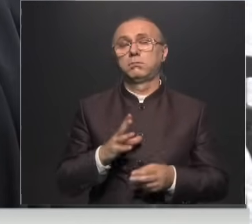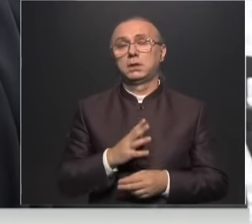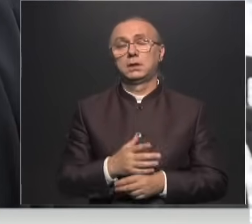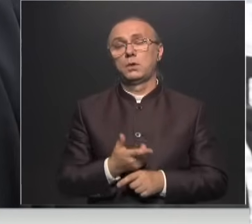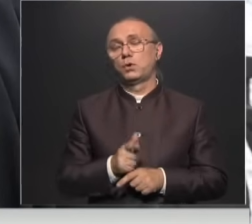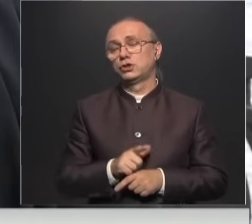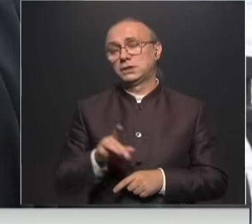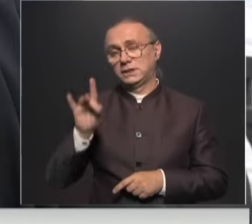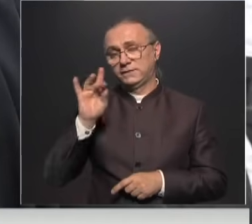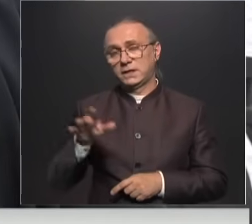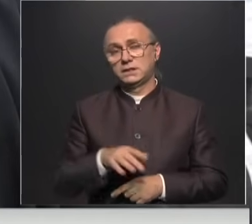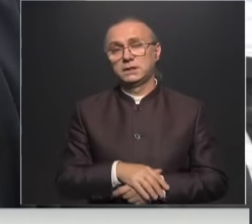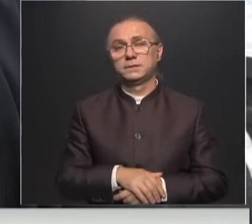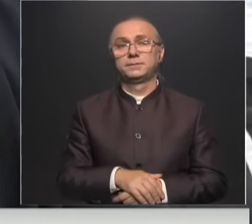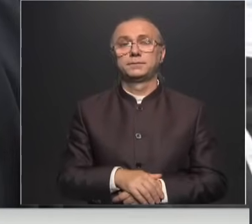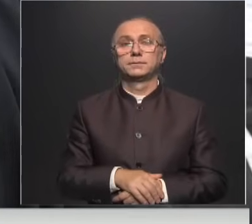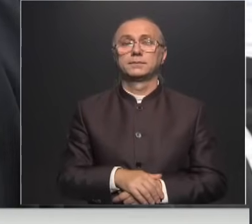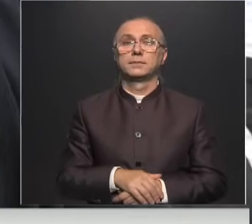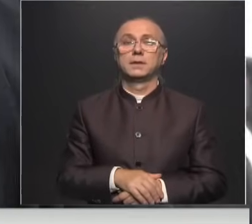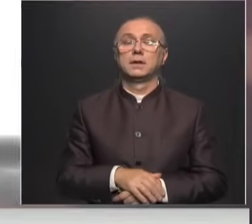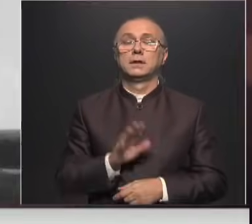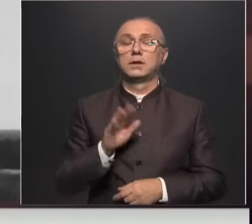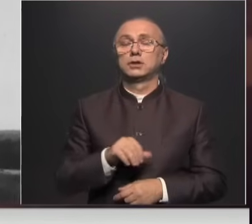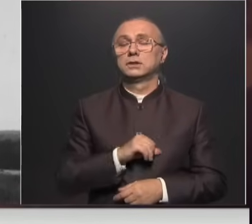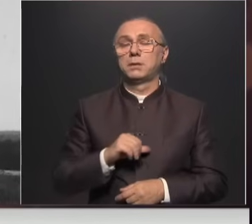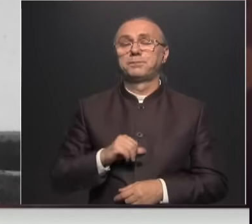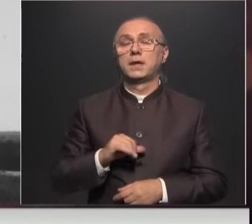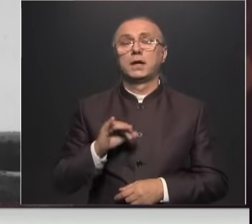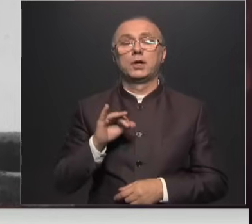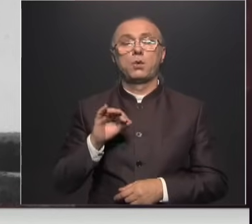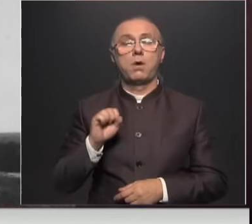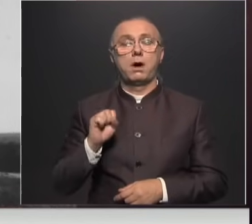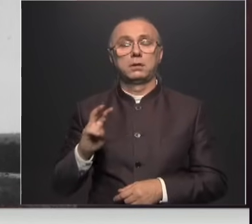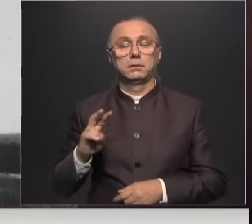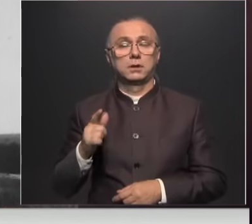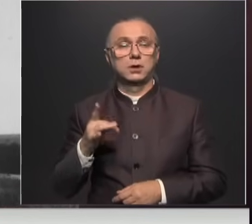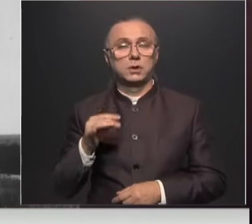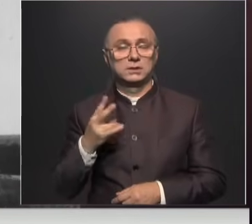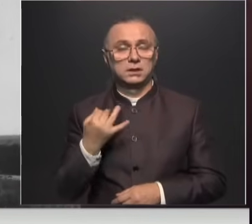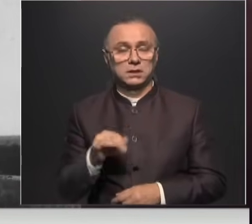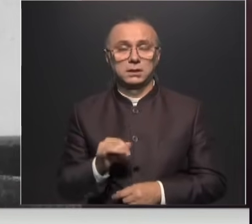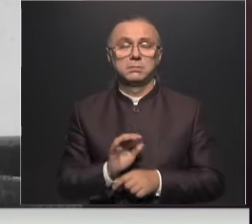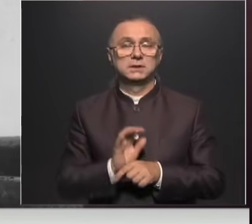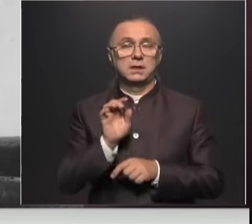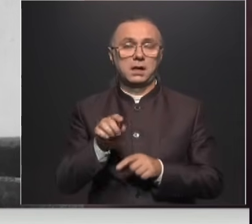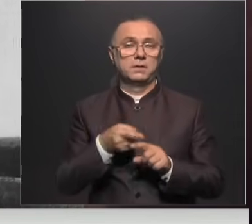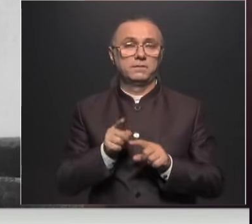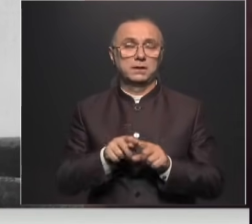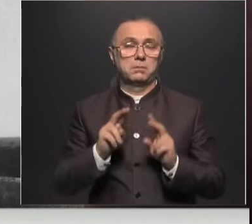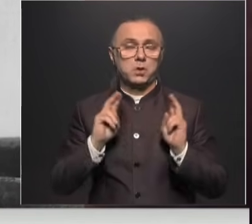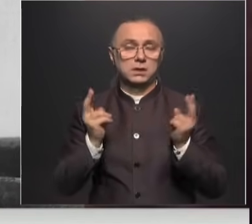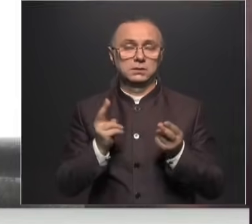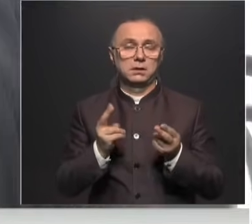очень известен, и даже царь Иоанн Грозный в монастырь посылал